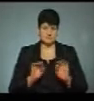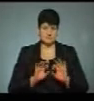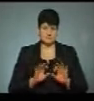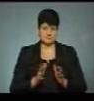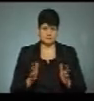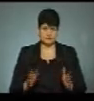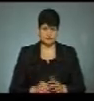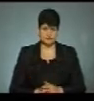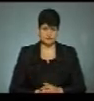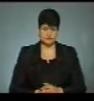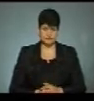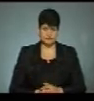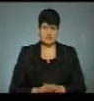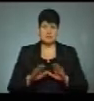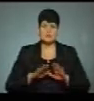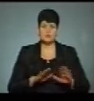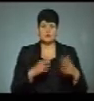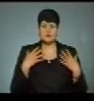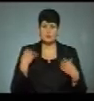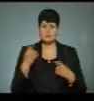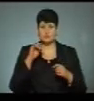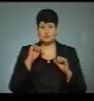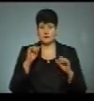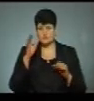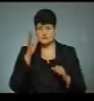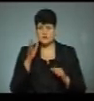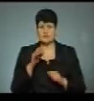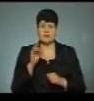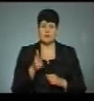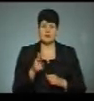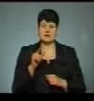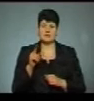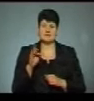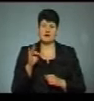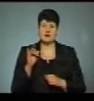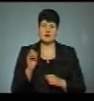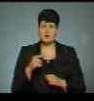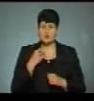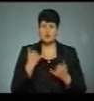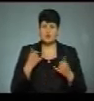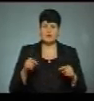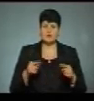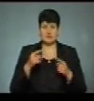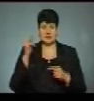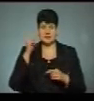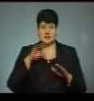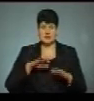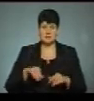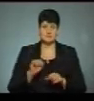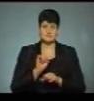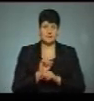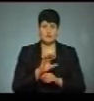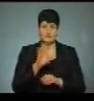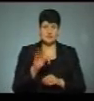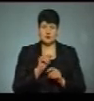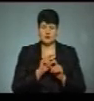розповість. Заступниця начальниці обласного управління освіти і науки Ганна Зварич каже, сьогодні відновили навчання після карантину в усіх